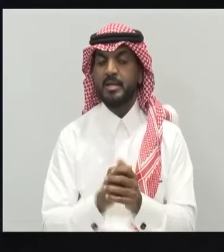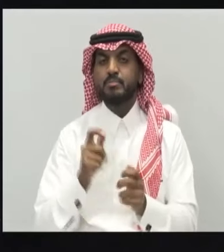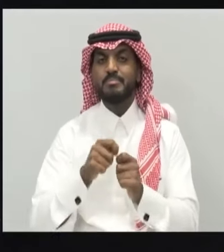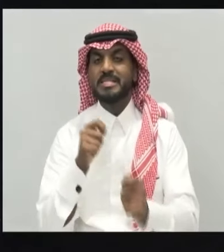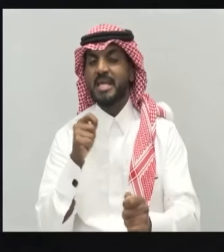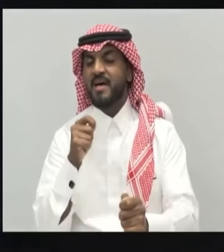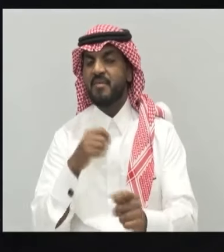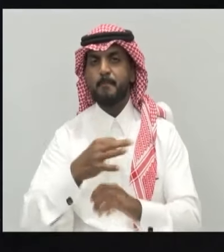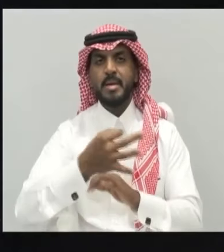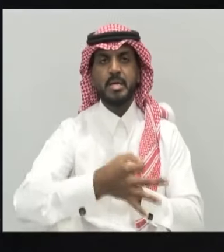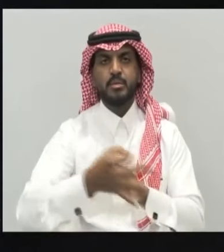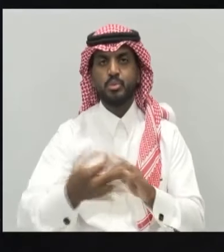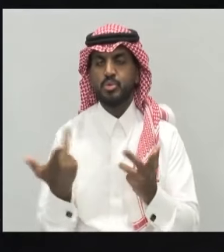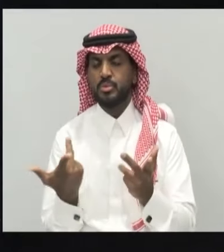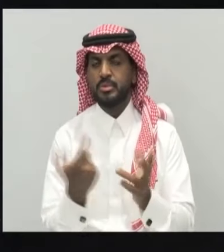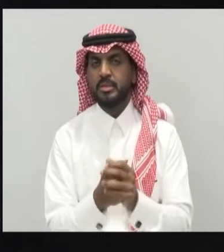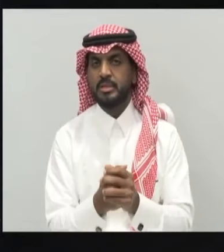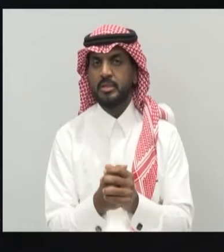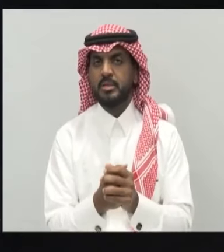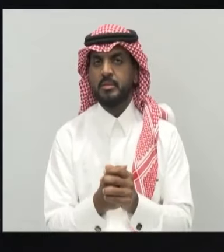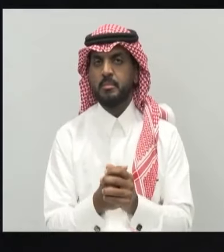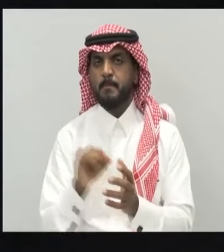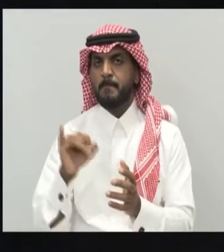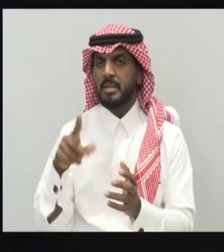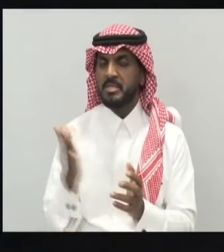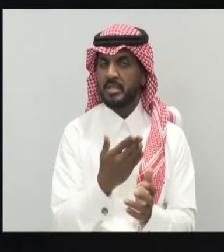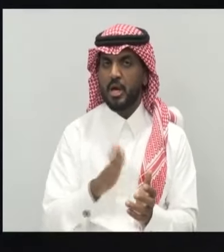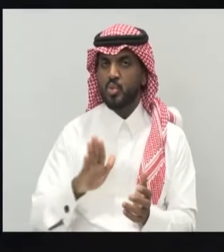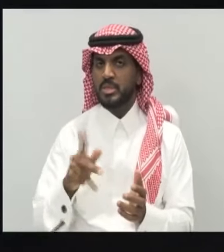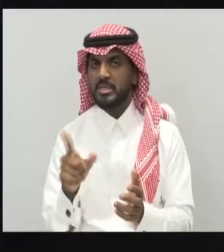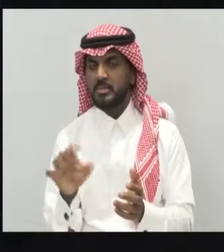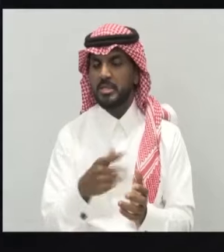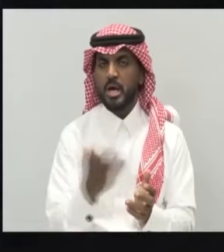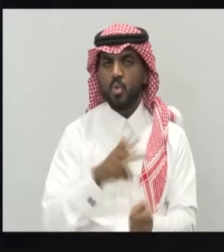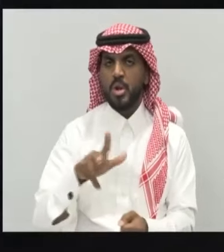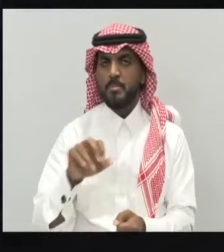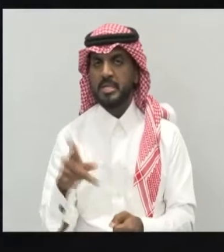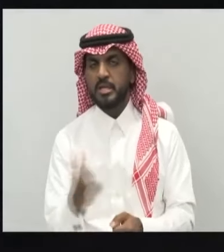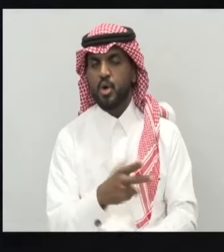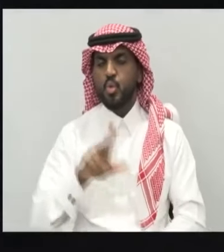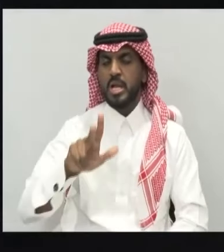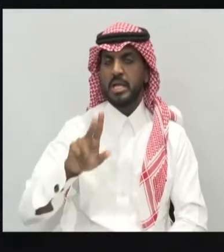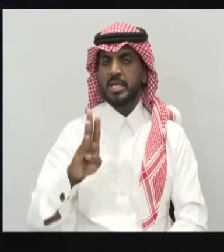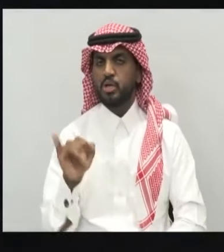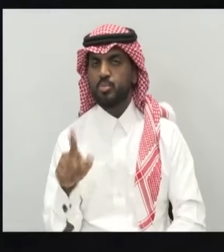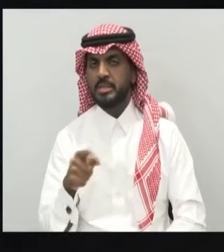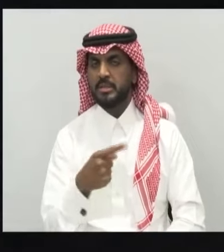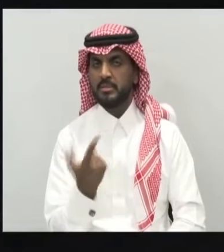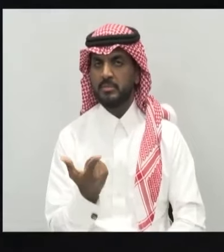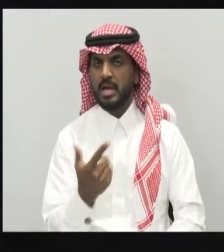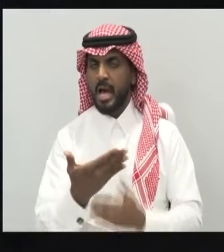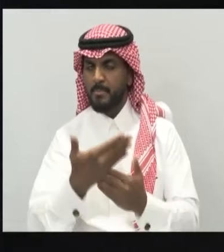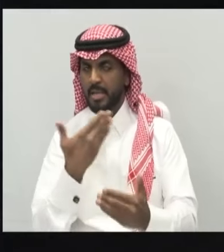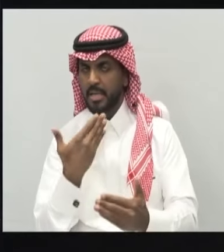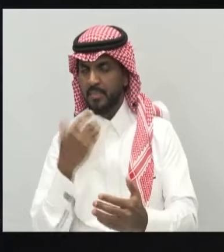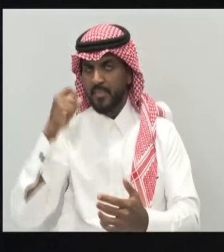بين المدن نقيسها بماذا المليمتر سنتيمتر المتر الكيلو متر لكن قبل كل حاجه